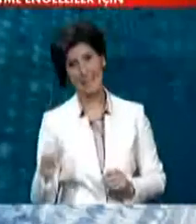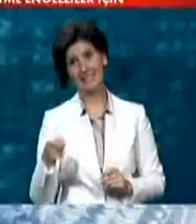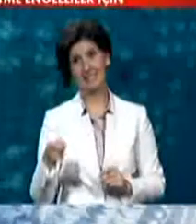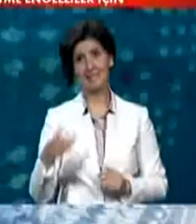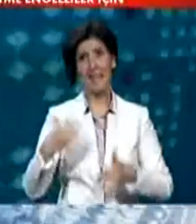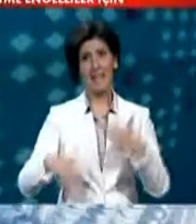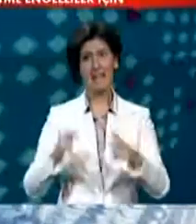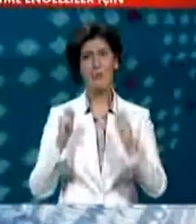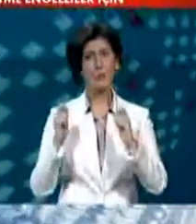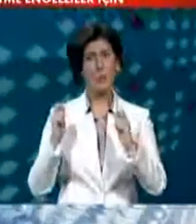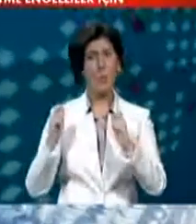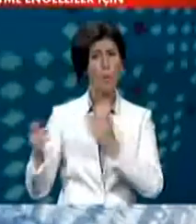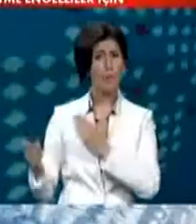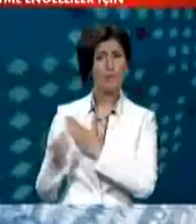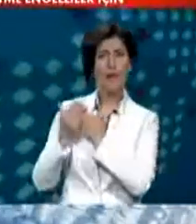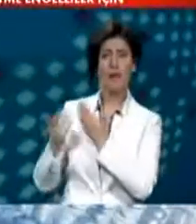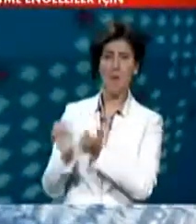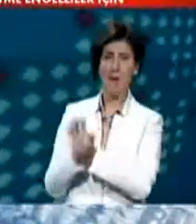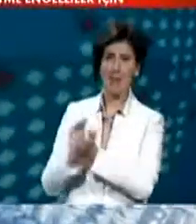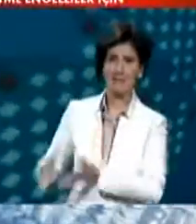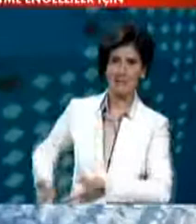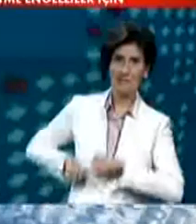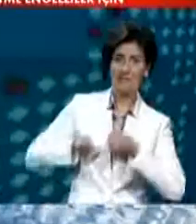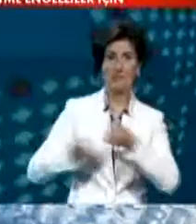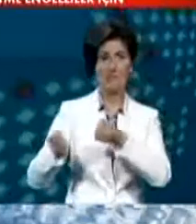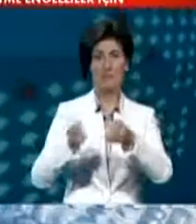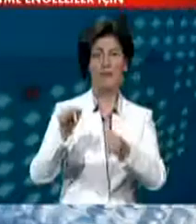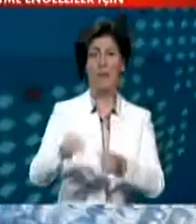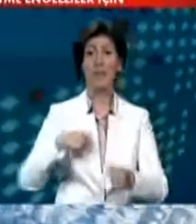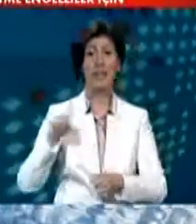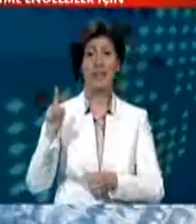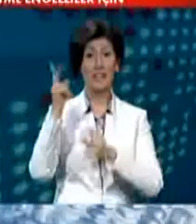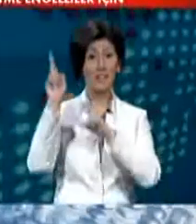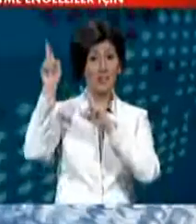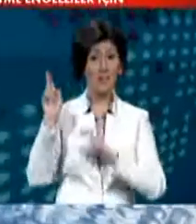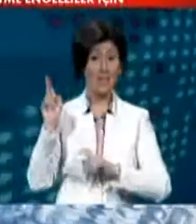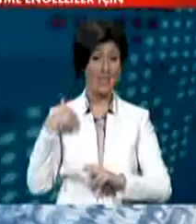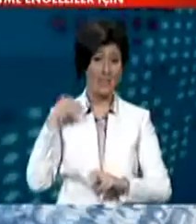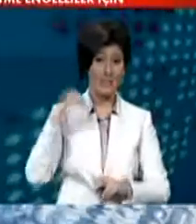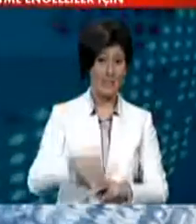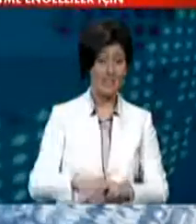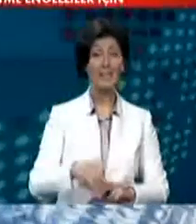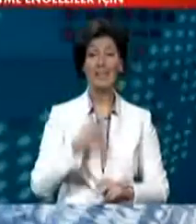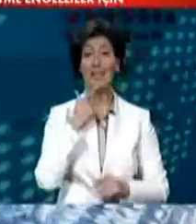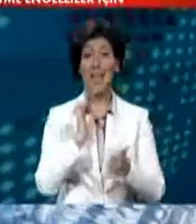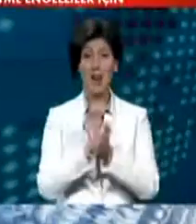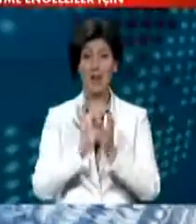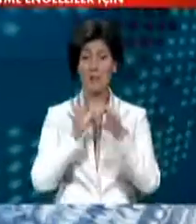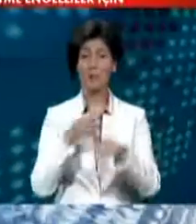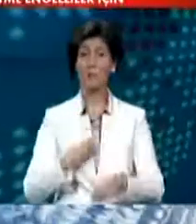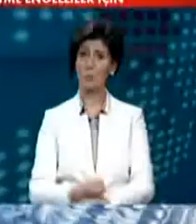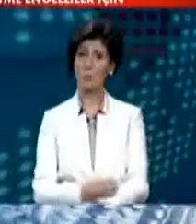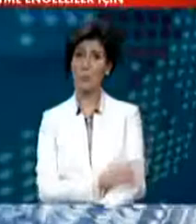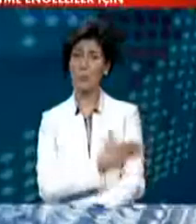koşulları ailelerinin yardımıyla aştı. Biz ilk kez Çanakkale'ye geliyoruz. Biz ailecek geldik bu sene Allah'ın izniyle. Duygular